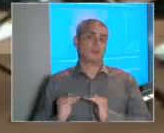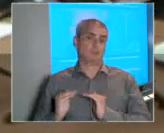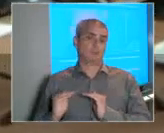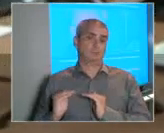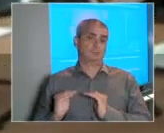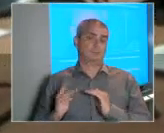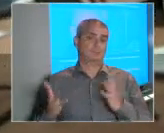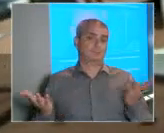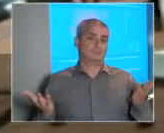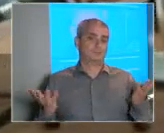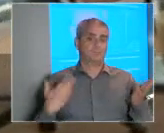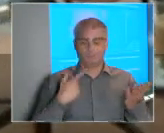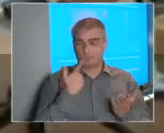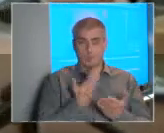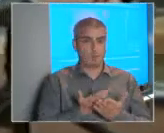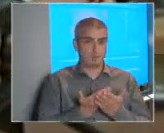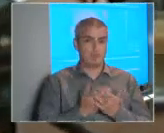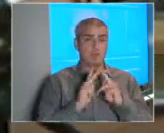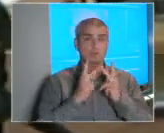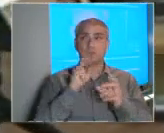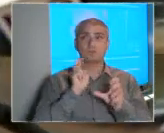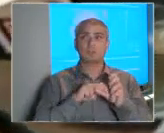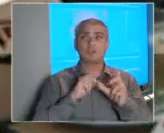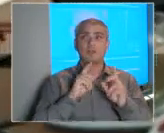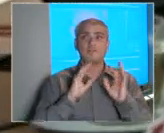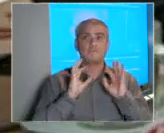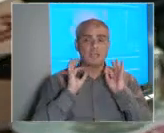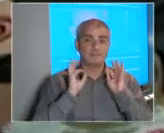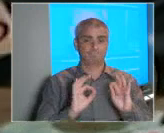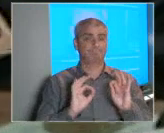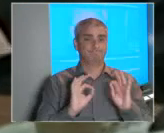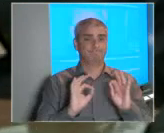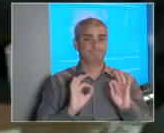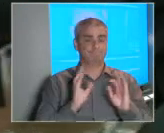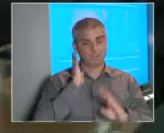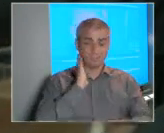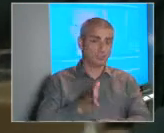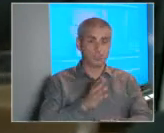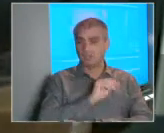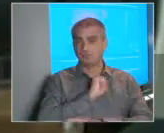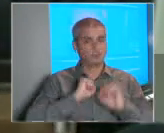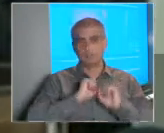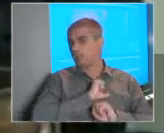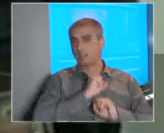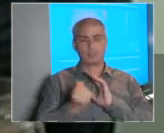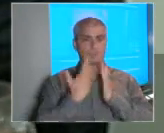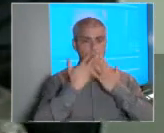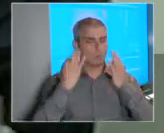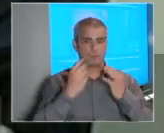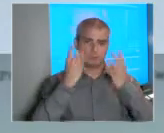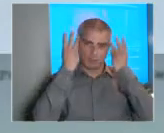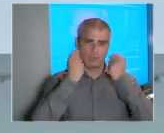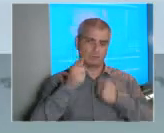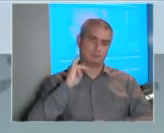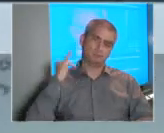פחות. בוא נשים את זה על השולחן. הקבוצה שמשתתפת באופן הישיר והדפוס שלה הוא הכי ברור, זה